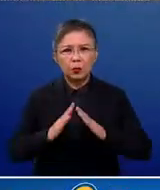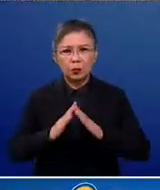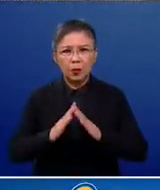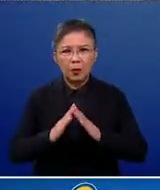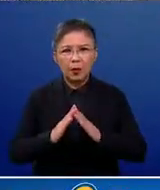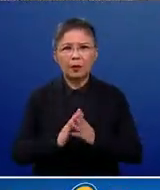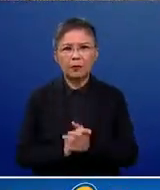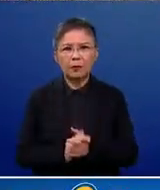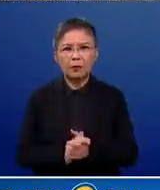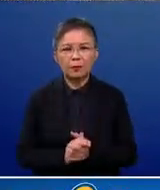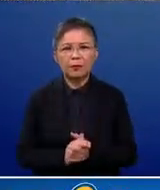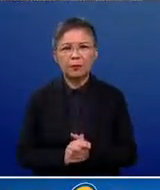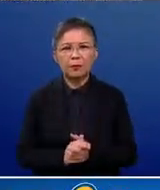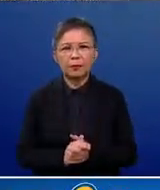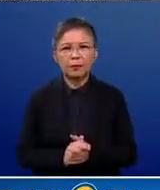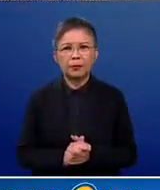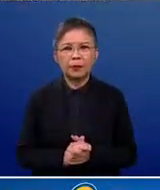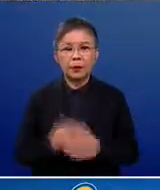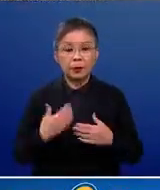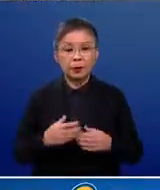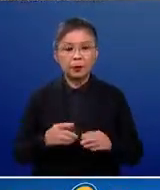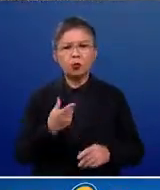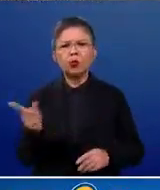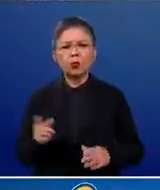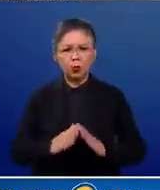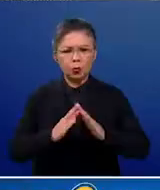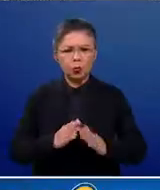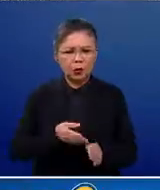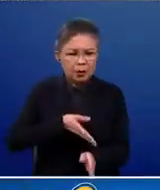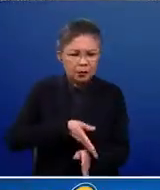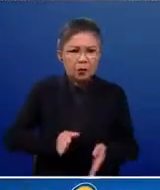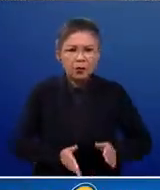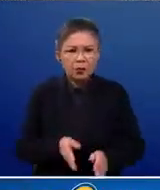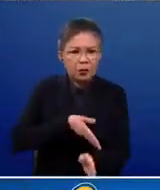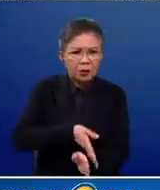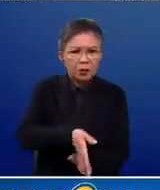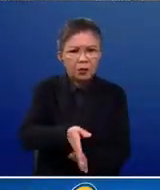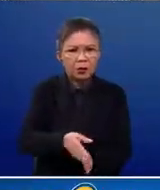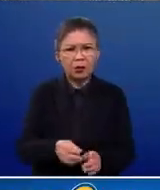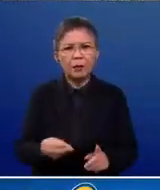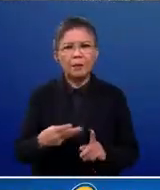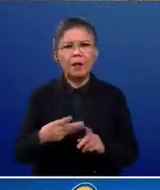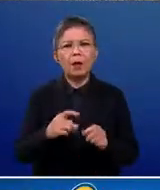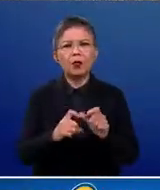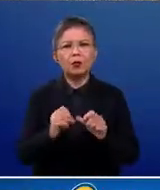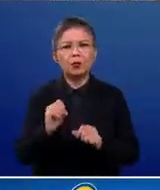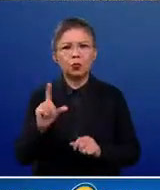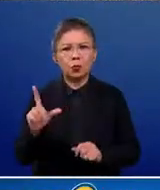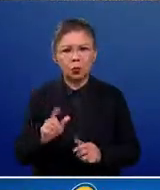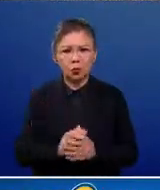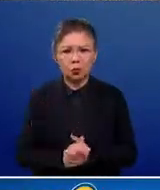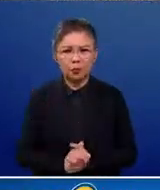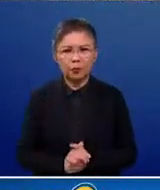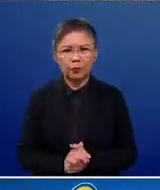nanti kita akan membuat perumahan di bantaran sungai Bengawan Solo, juga sungai-sungai yang saat ini